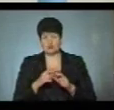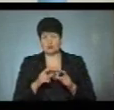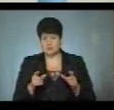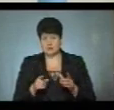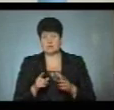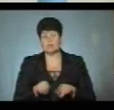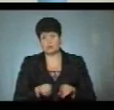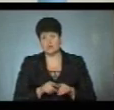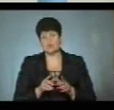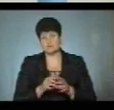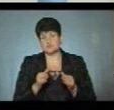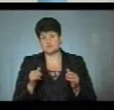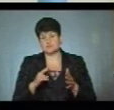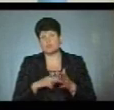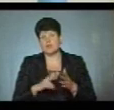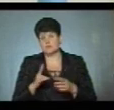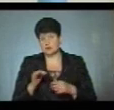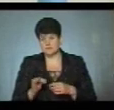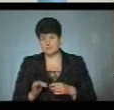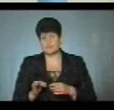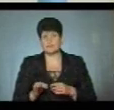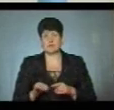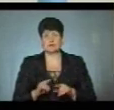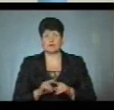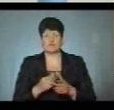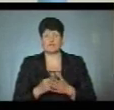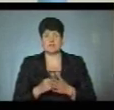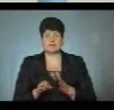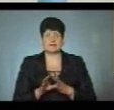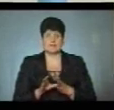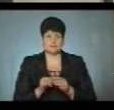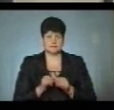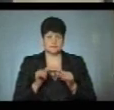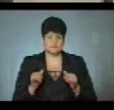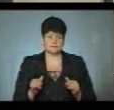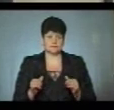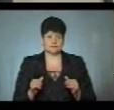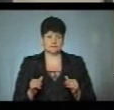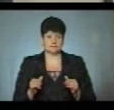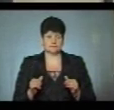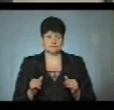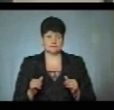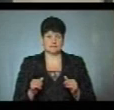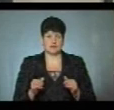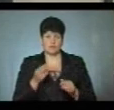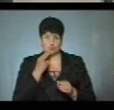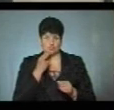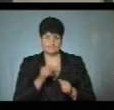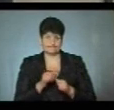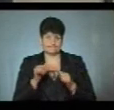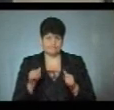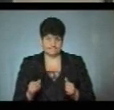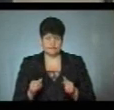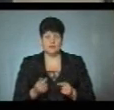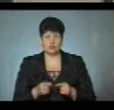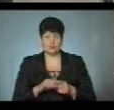відповідно, зросли податки. Зросла вартість електроенергії. І, само собою, зросли ціни на продукти. І через те